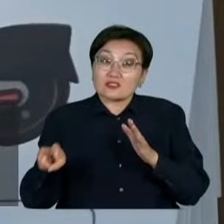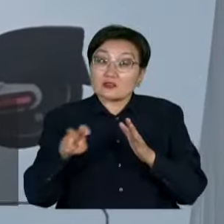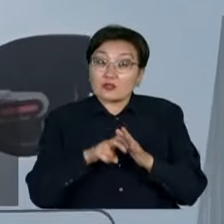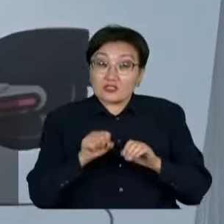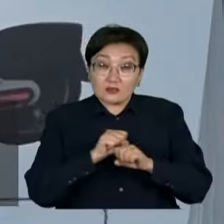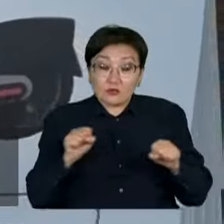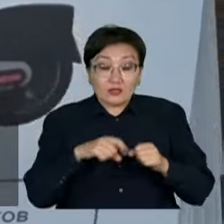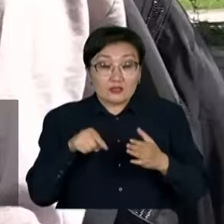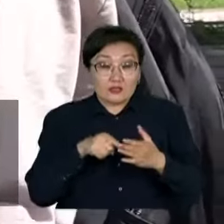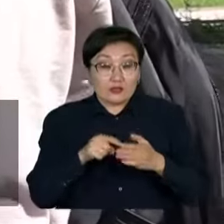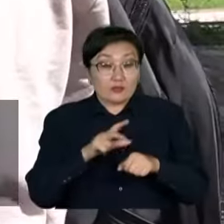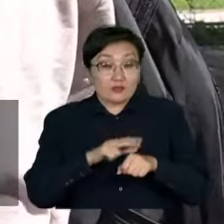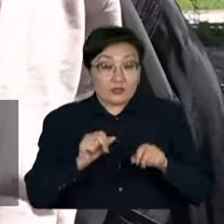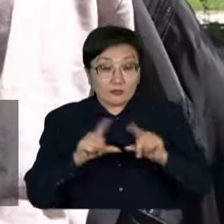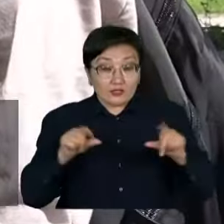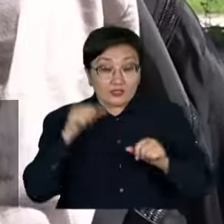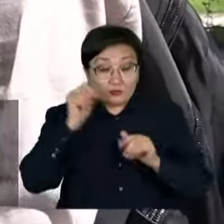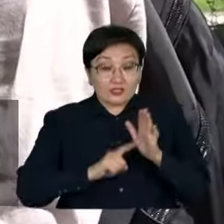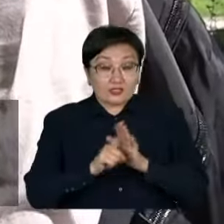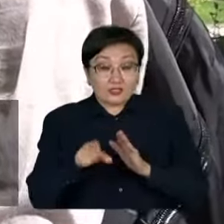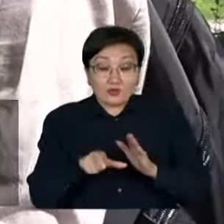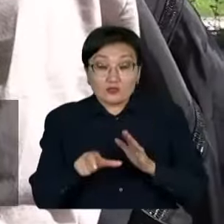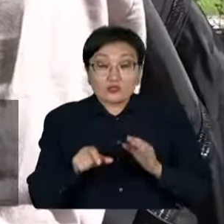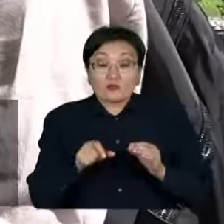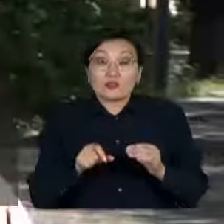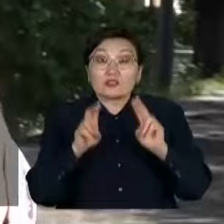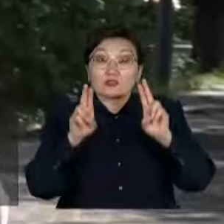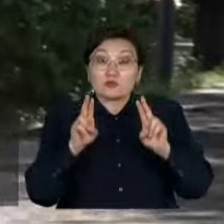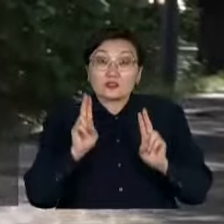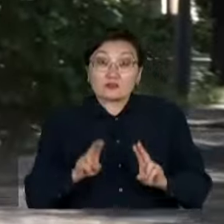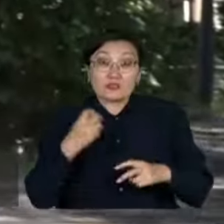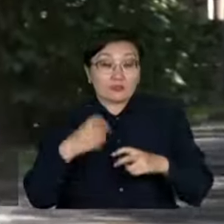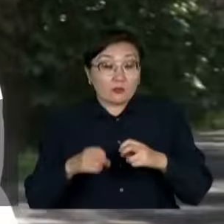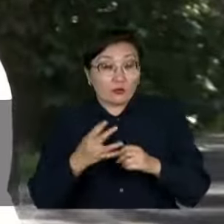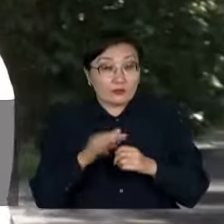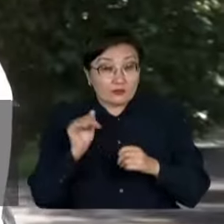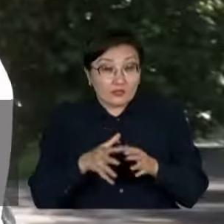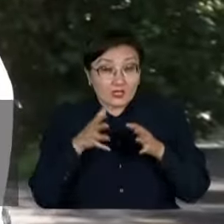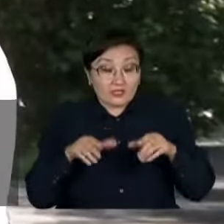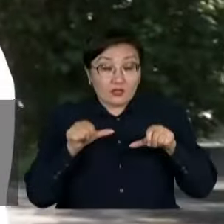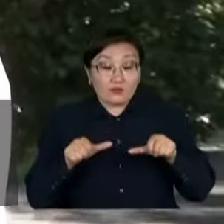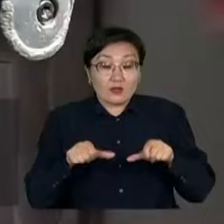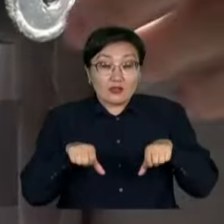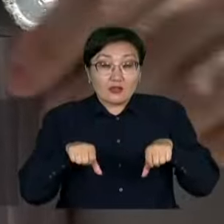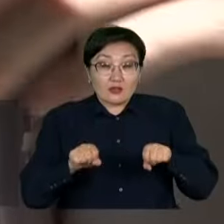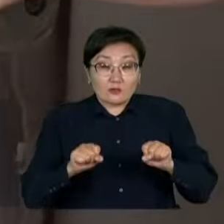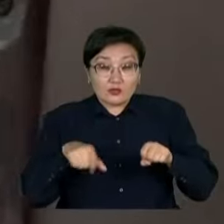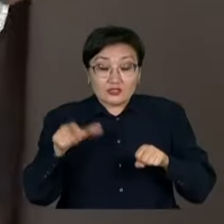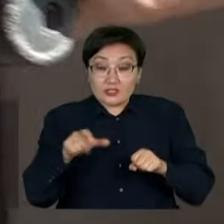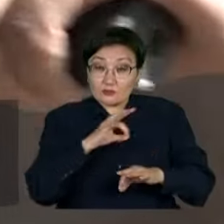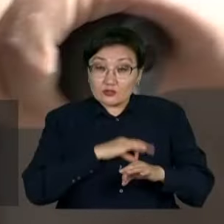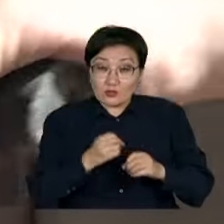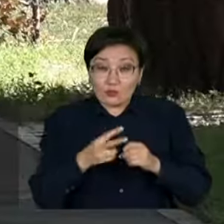полиция департаментінің дерегінше жыл басынан бері жол қозғалысы ережесін бұзған 15 мыңнан аса мопед жүргізушісі мен 12 мыңға жуық